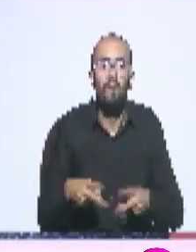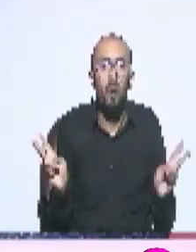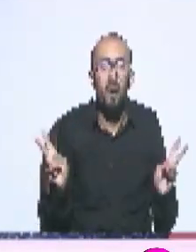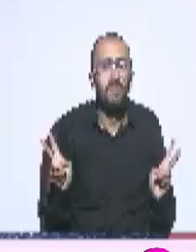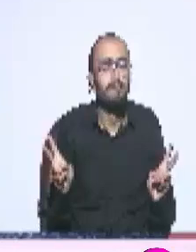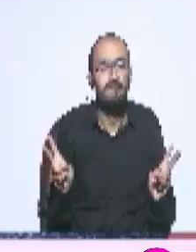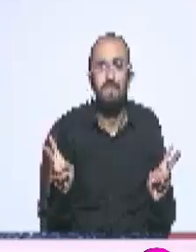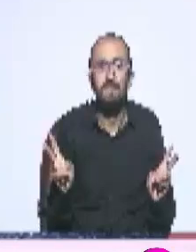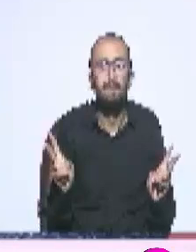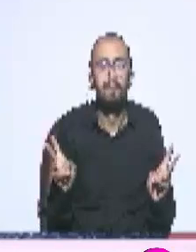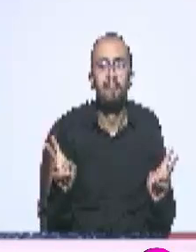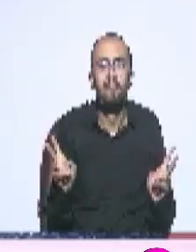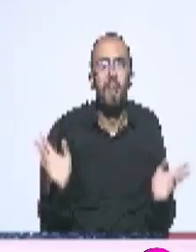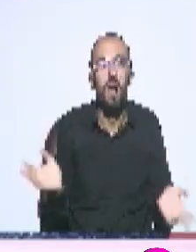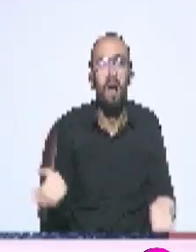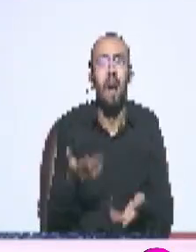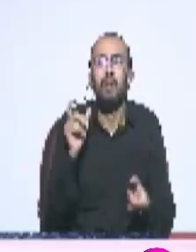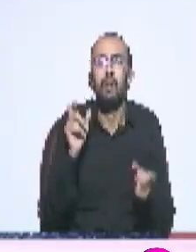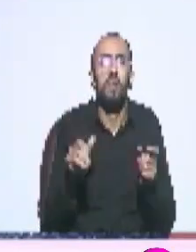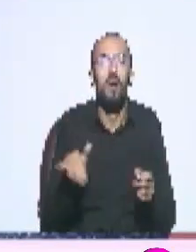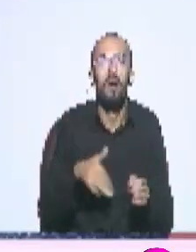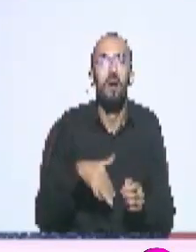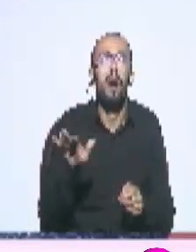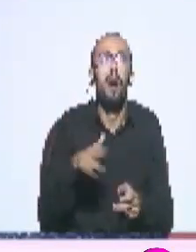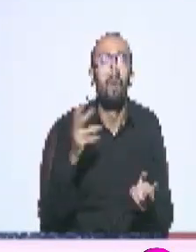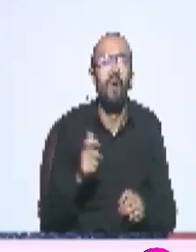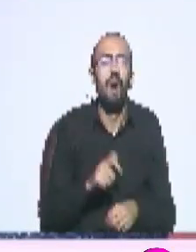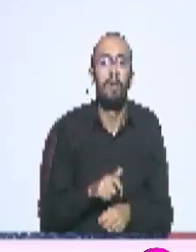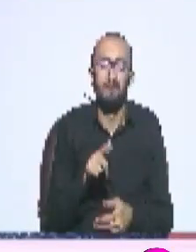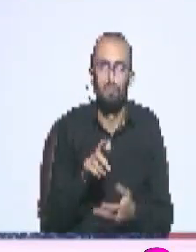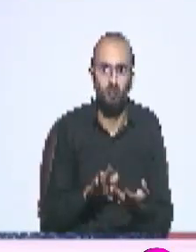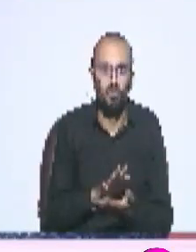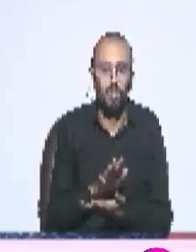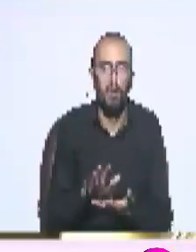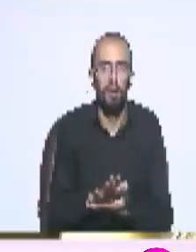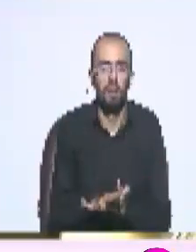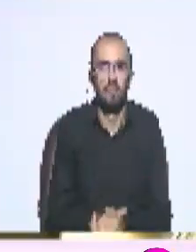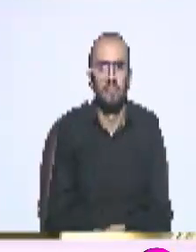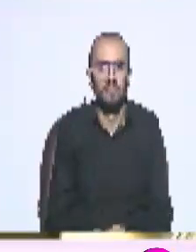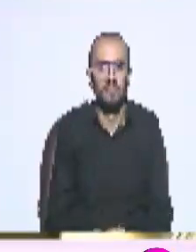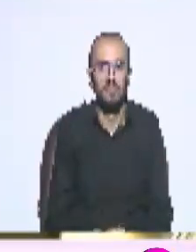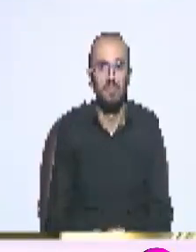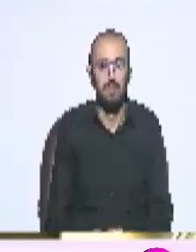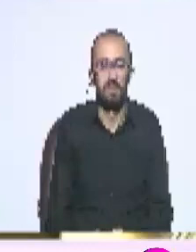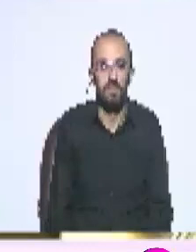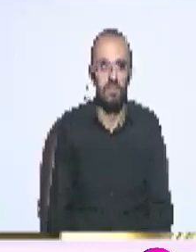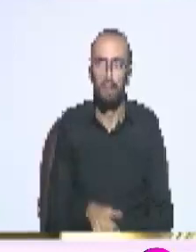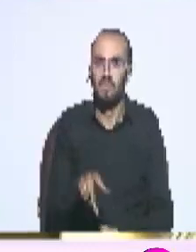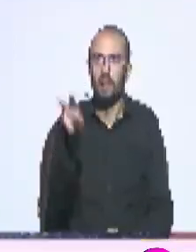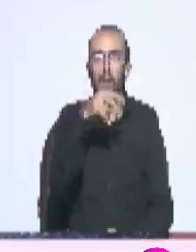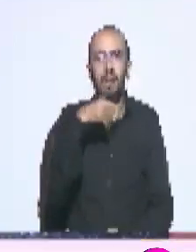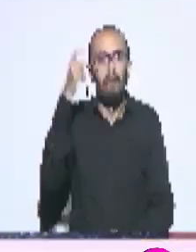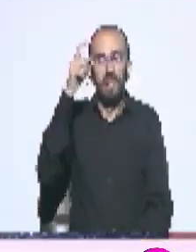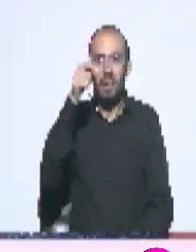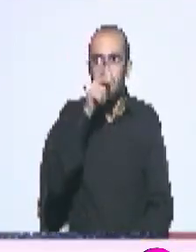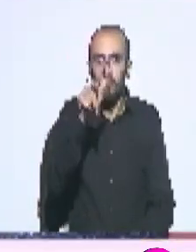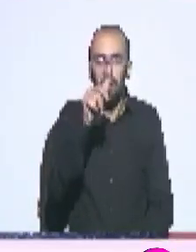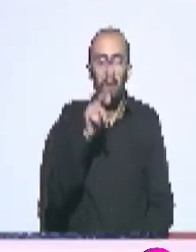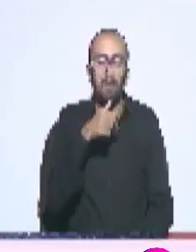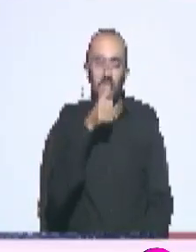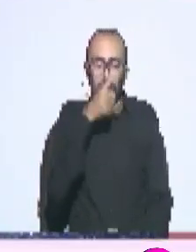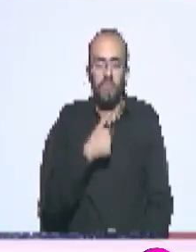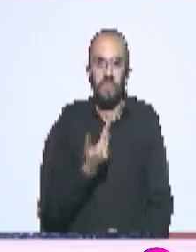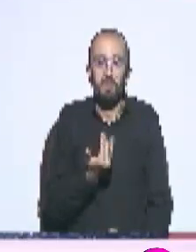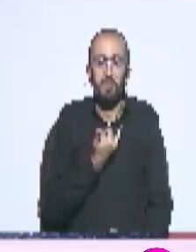الكلمه اي حد بيخش في اي وقت اي حد بيخرج في اي وقت اي حد ممكن يتعدى عليه مراعات شعور الناس على حساب نفسي بالظبط انا ف